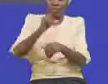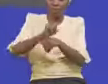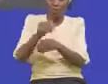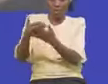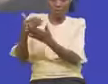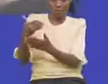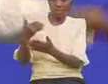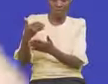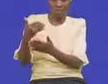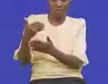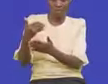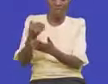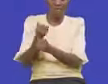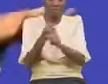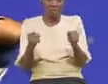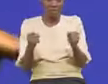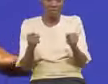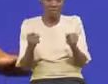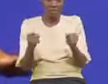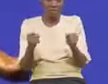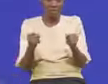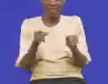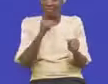Dɔ nyui yiwo le wɔ do ŋkɔ na ɖeɖe kpɔkpɔa.